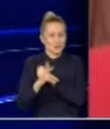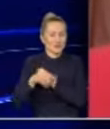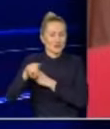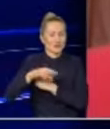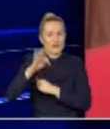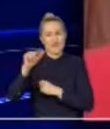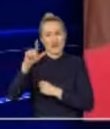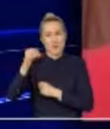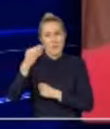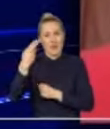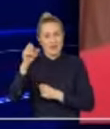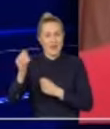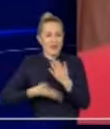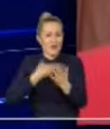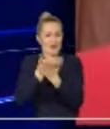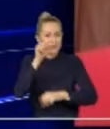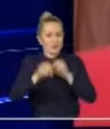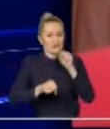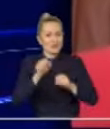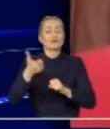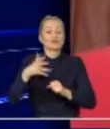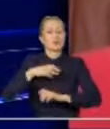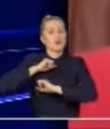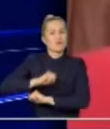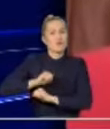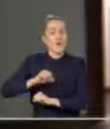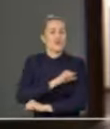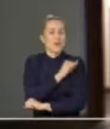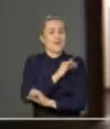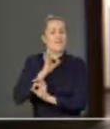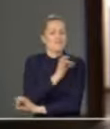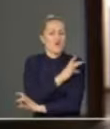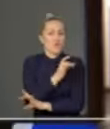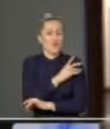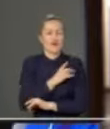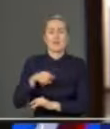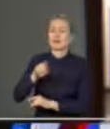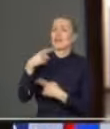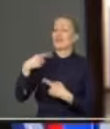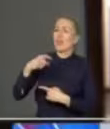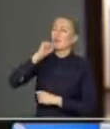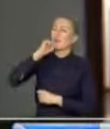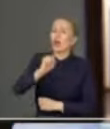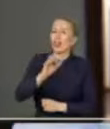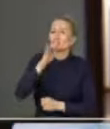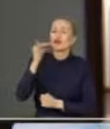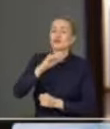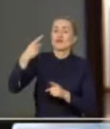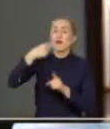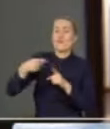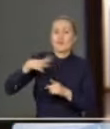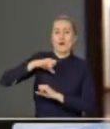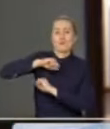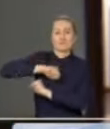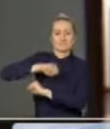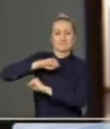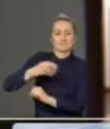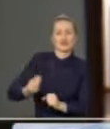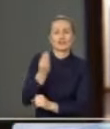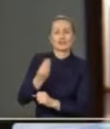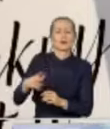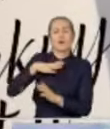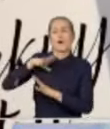podała autorów do sądu, broniąc dobrego imienia nieżyjącego od dawna stryja. Nie dość, że nie doniósł na tych Żydów, to jeszcze ich ukrywał i w ogóle pomagał Żydom